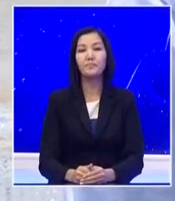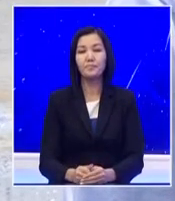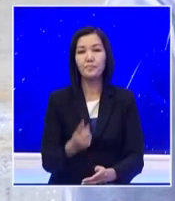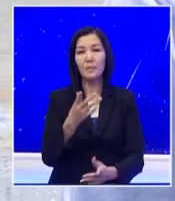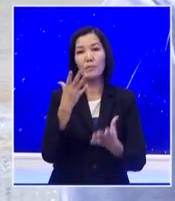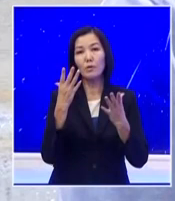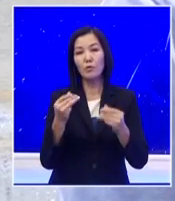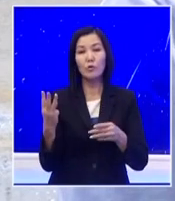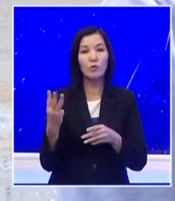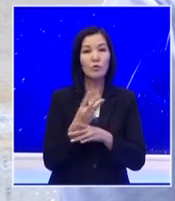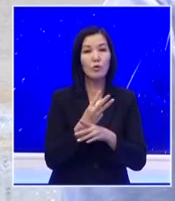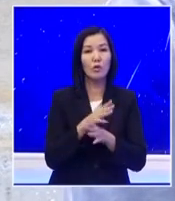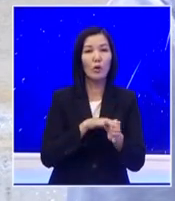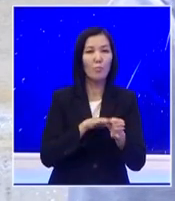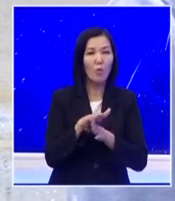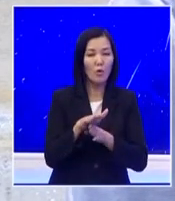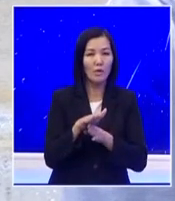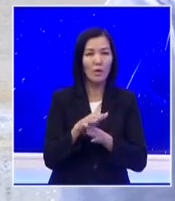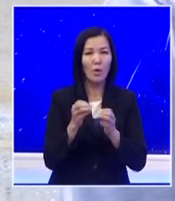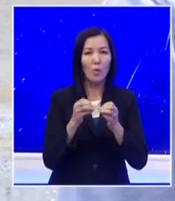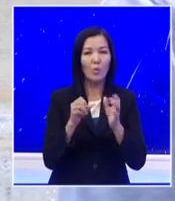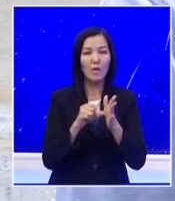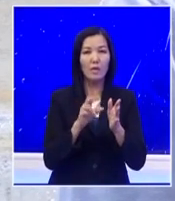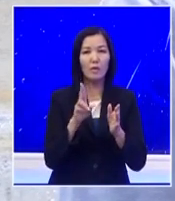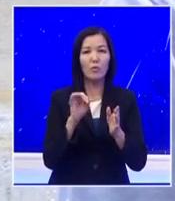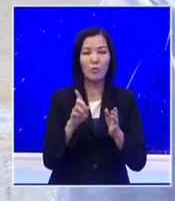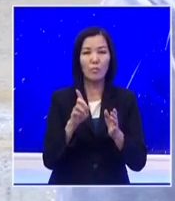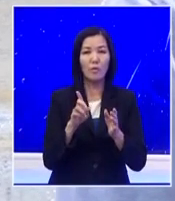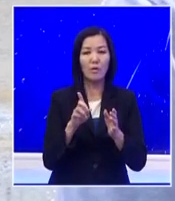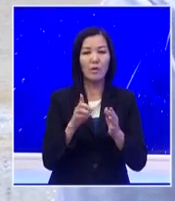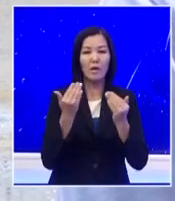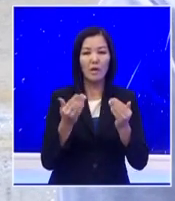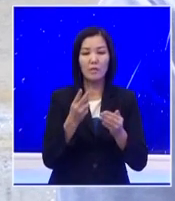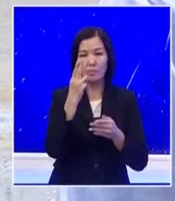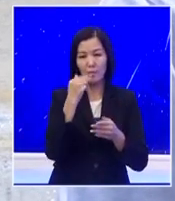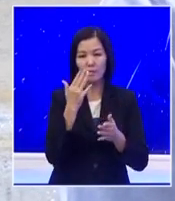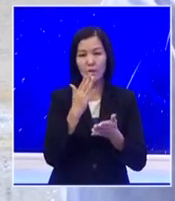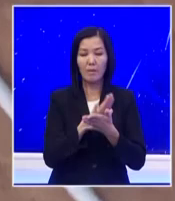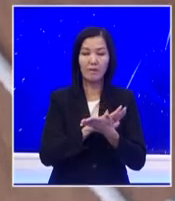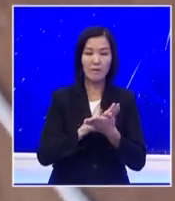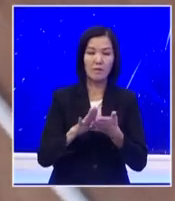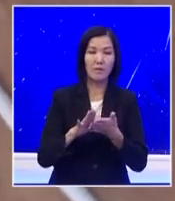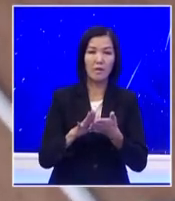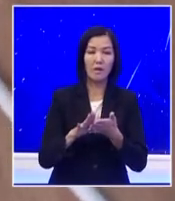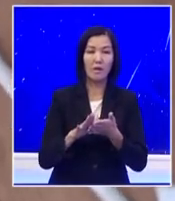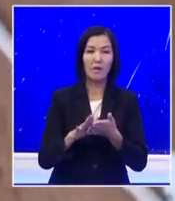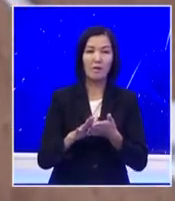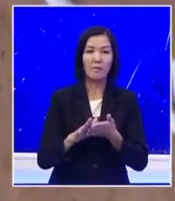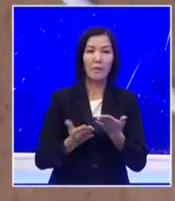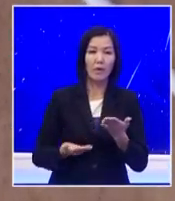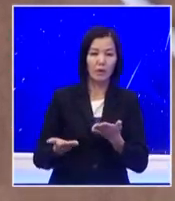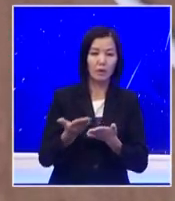машине толтырып шығарылатын. Машине 16 кубтық. Мен көп адам тастамайды, қазір үйреніп қалды. Мусорный бактар қойғаннан кейін